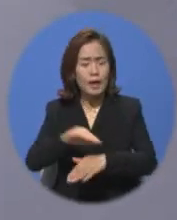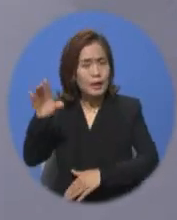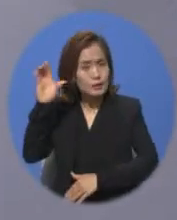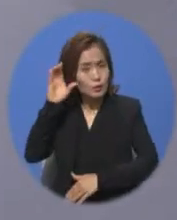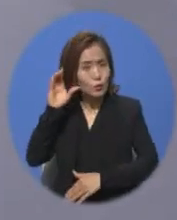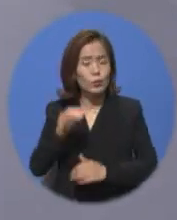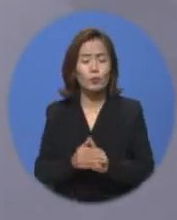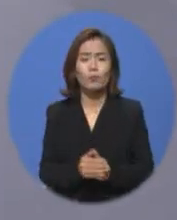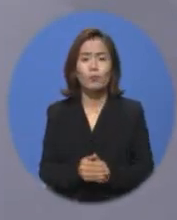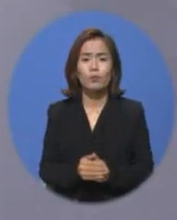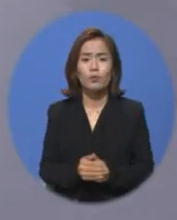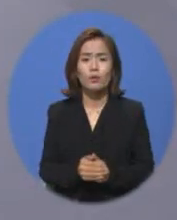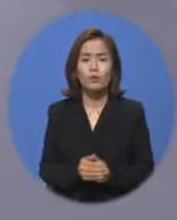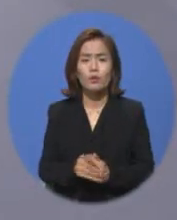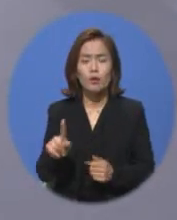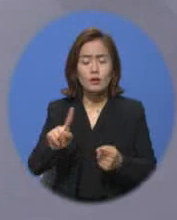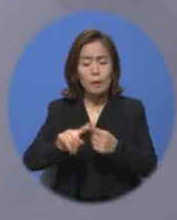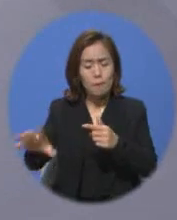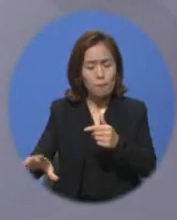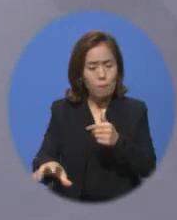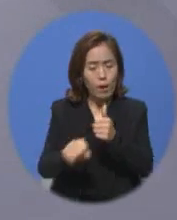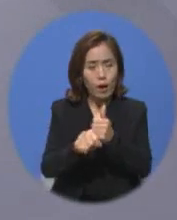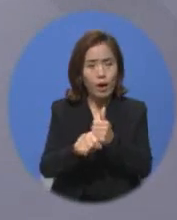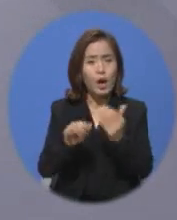광주시민들의의견을경청하고이를종합하여향후